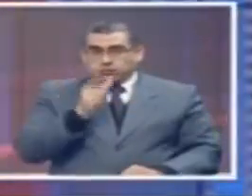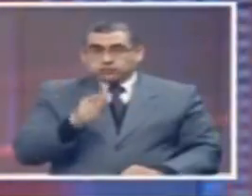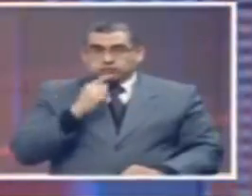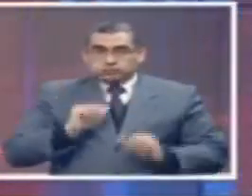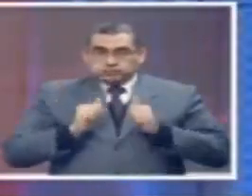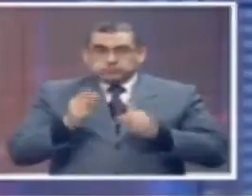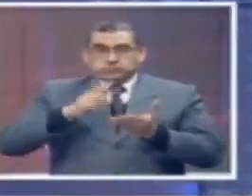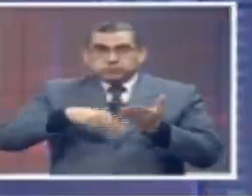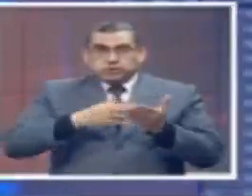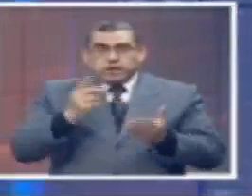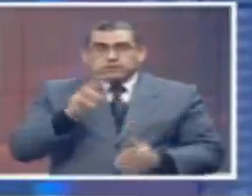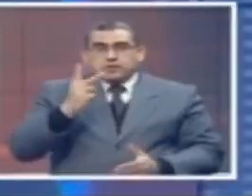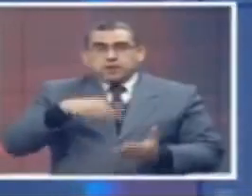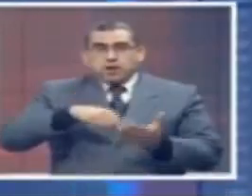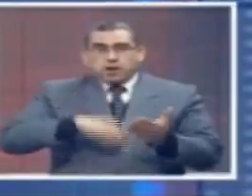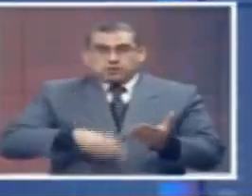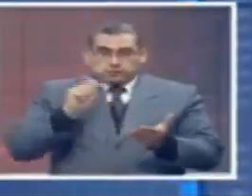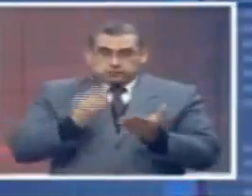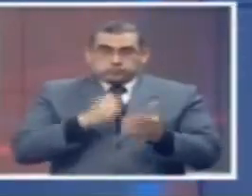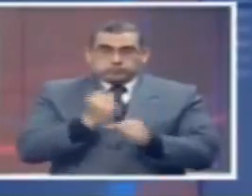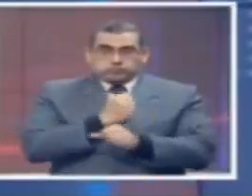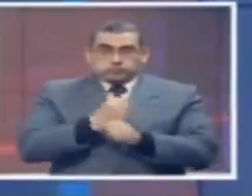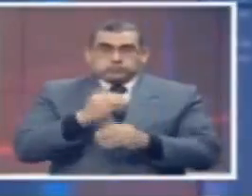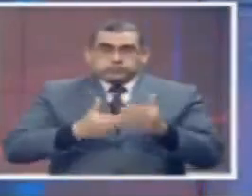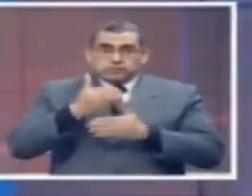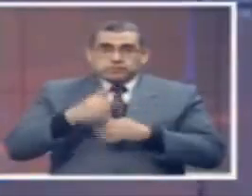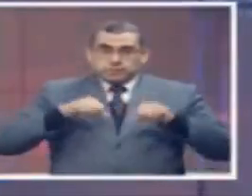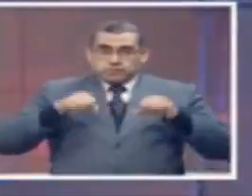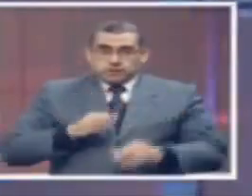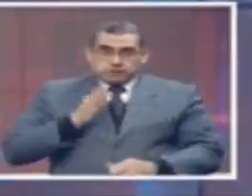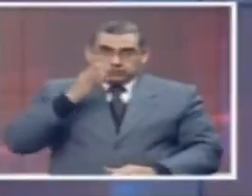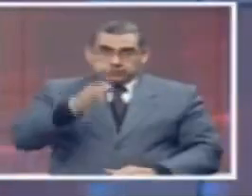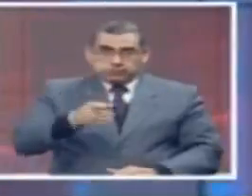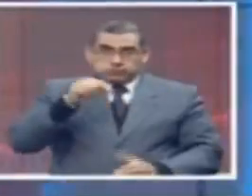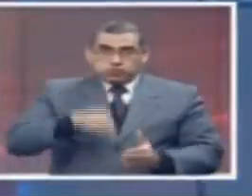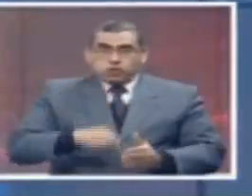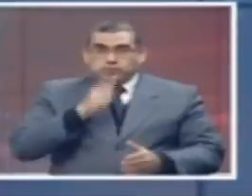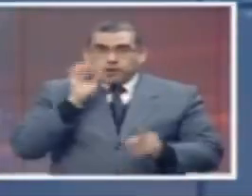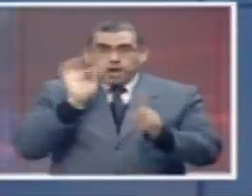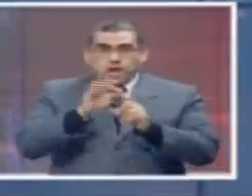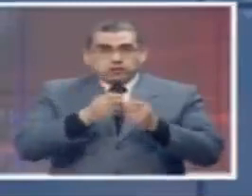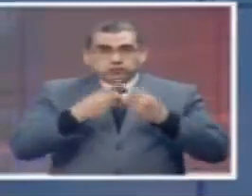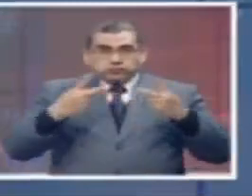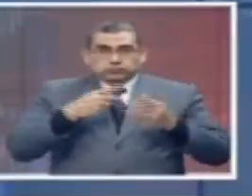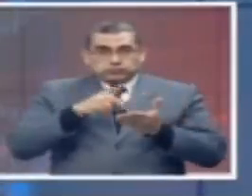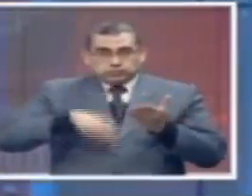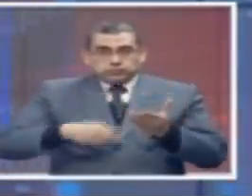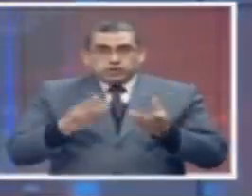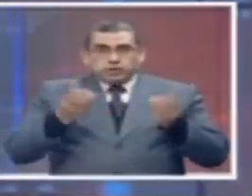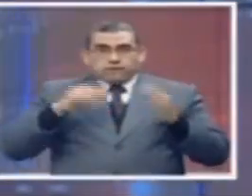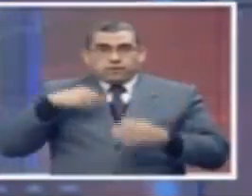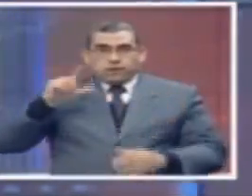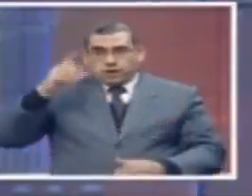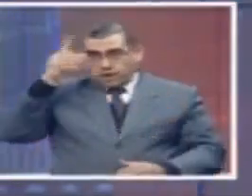بايدن 17 قرارا تنفيذيا عقب وصوله إلى البيت الأبيض بهدف إنهاء تنفيذ عدة